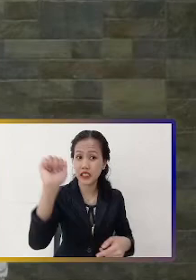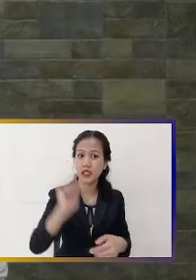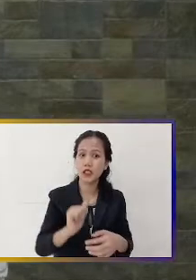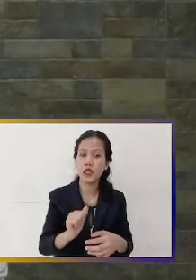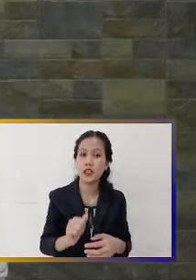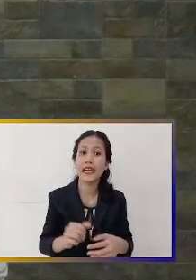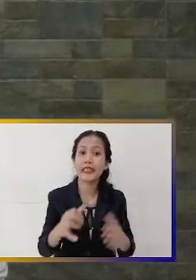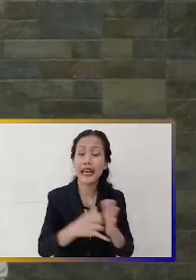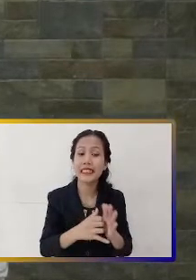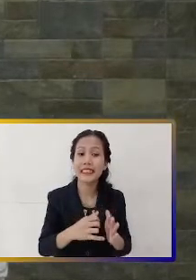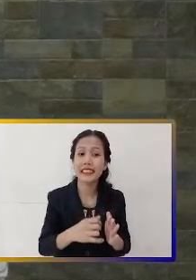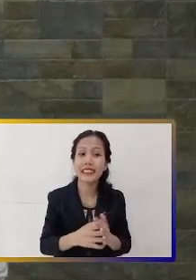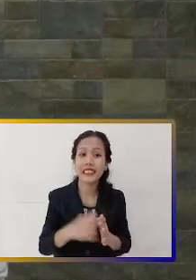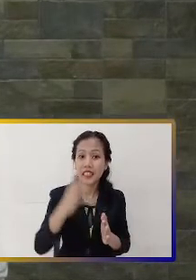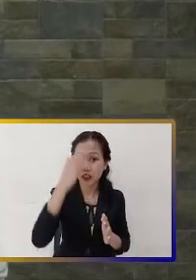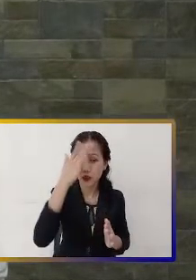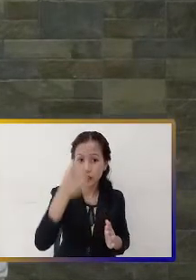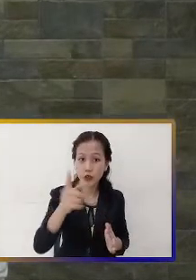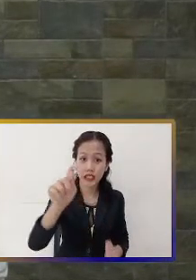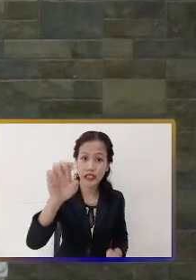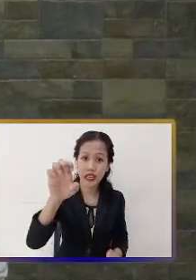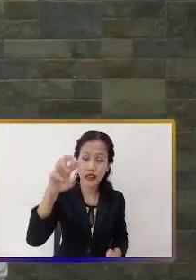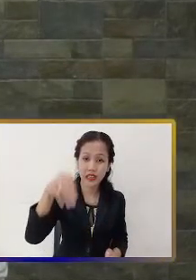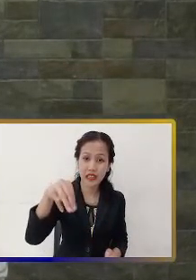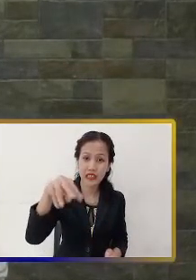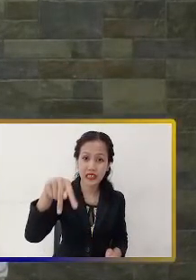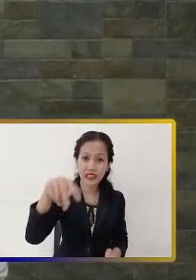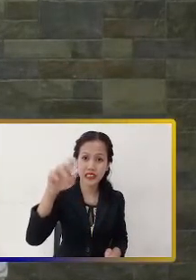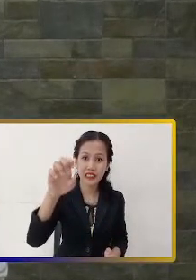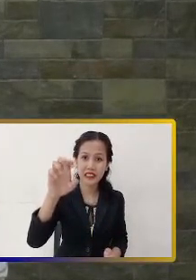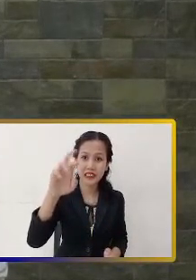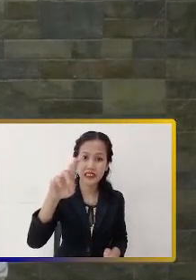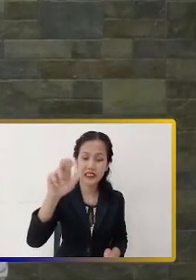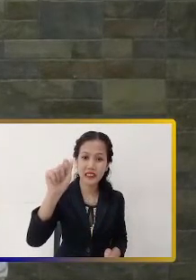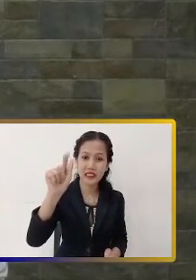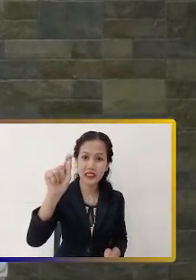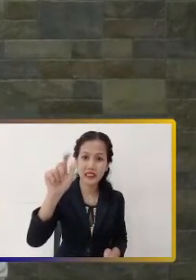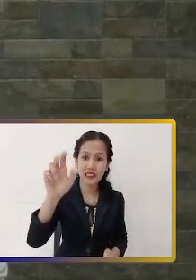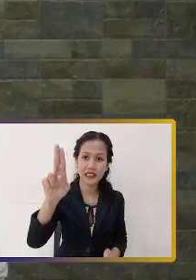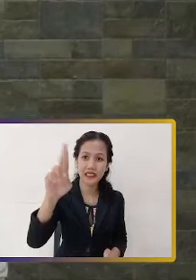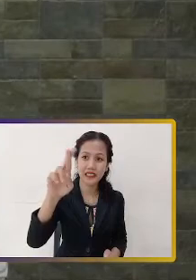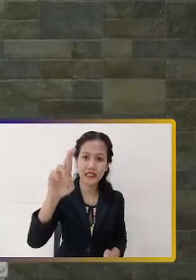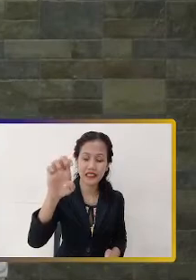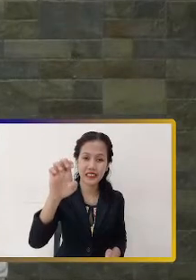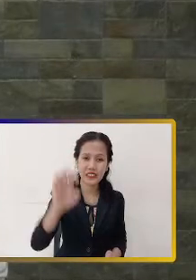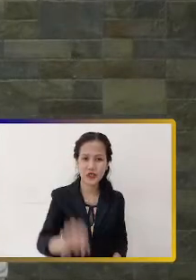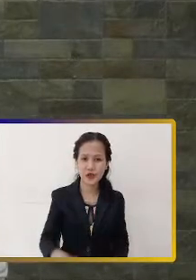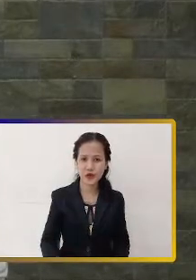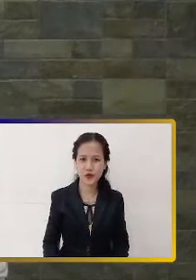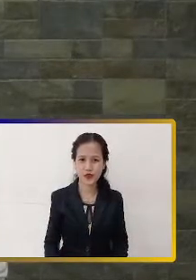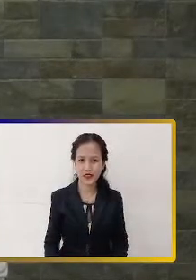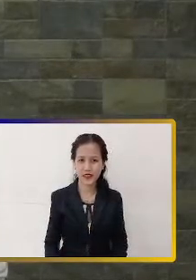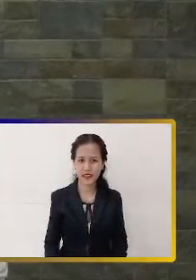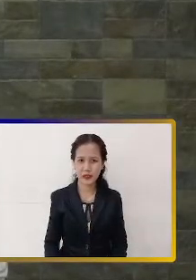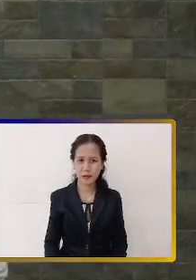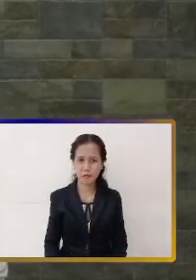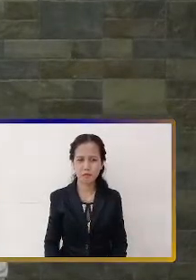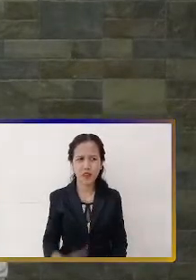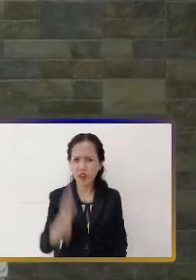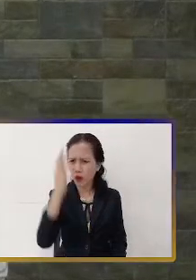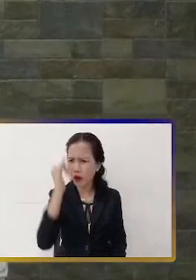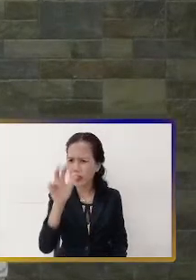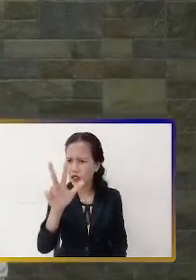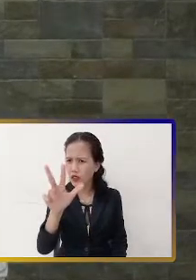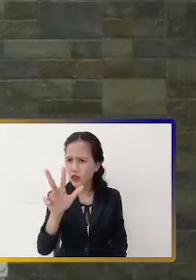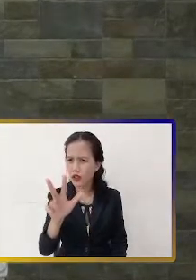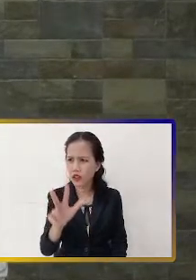Sabi ko, ba, sino mag-order itong 3 nito? Hindi pa, pastor. Kasi yung ano mo, yung in-order